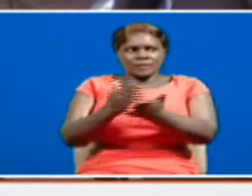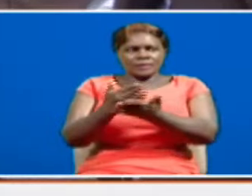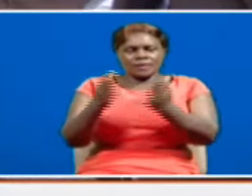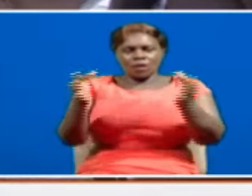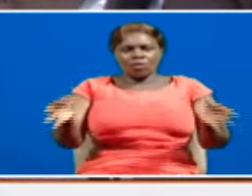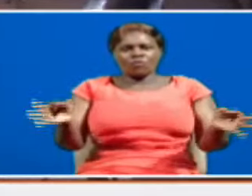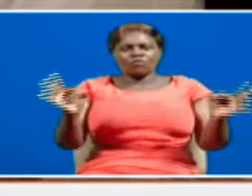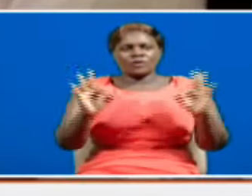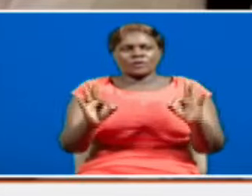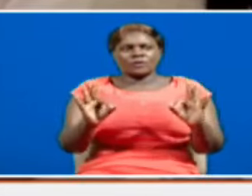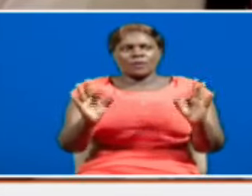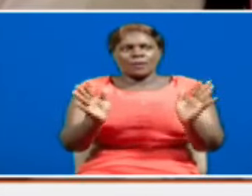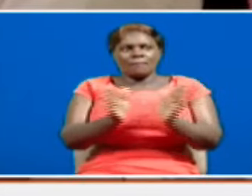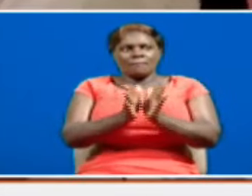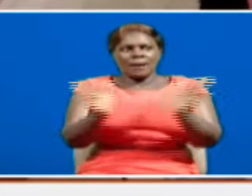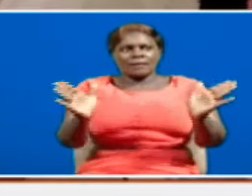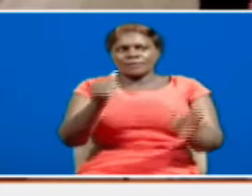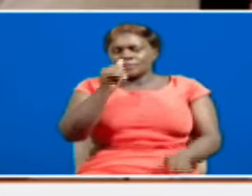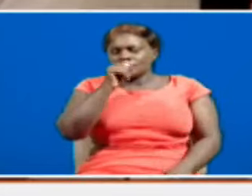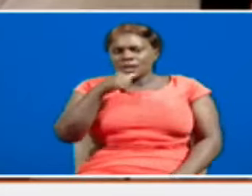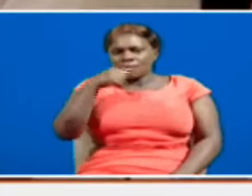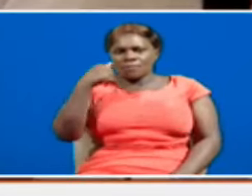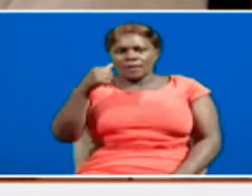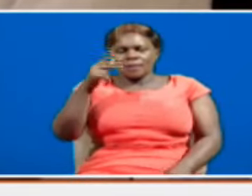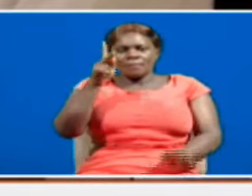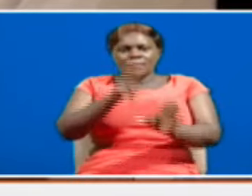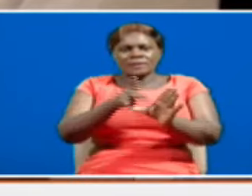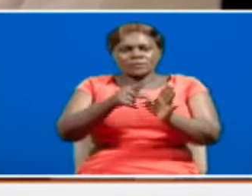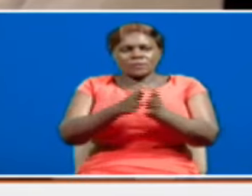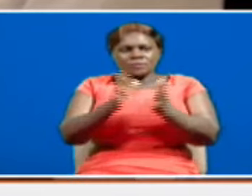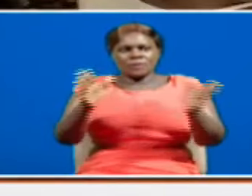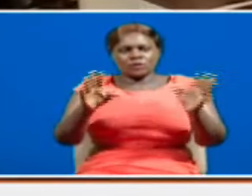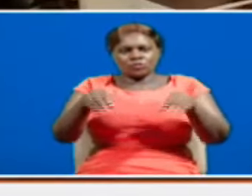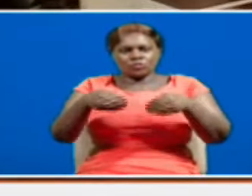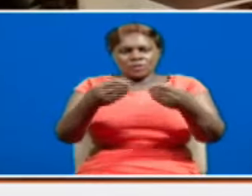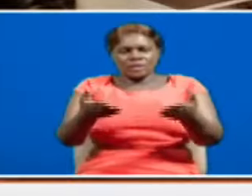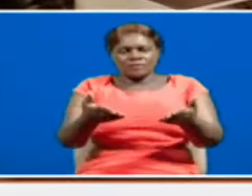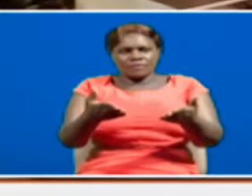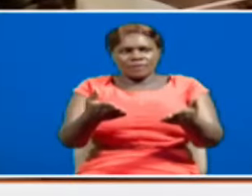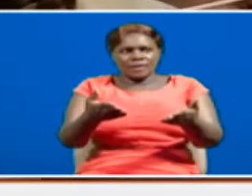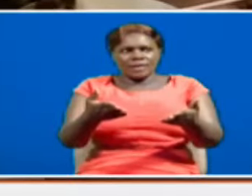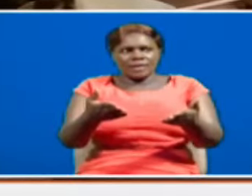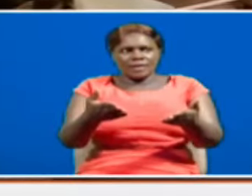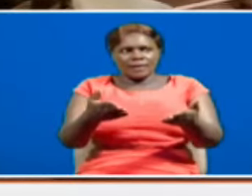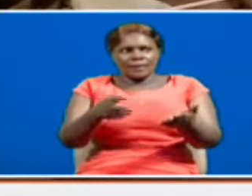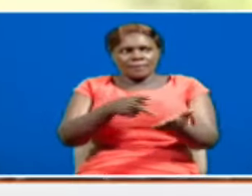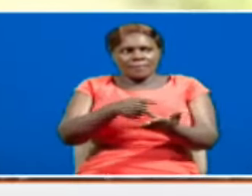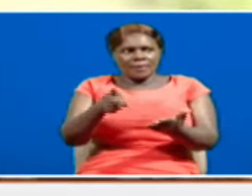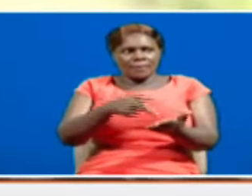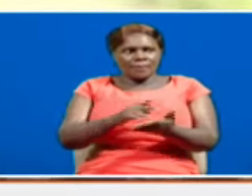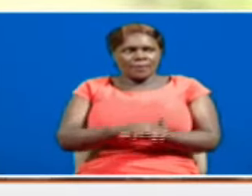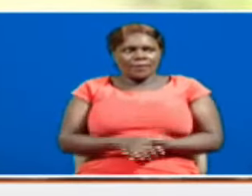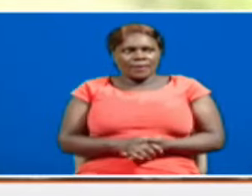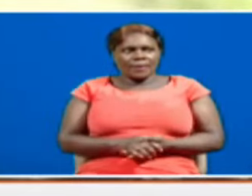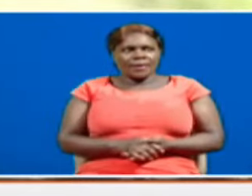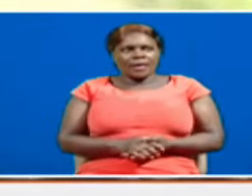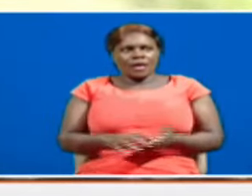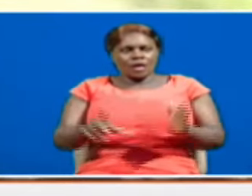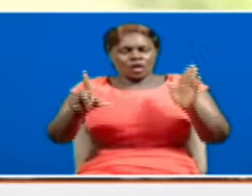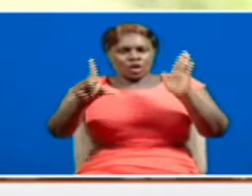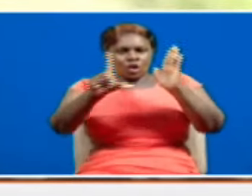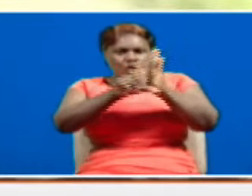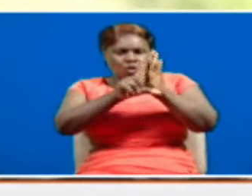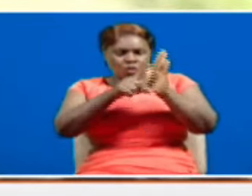rasmi ya umma na ya kibinafsi watashiriki pakubwa kutokana na kiwango wanachopata kama mshahara. So hizi sheria